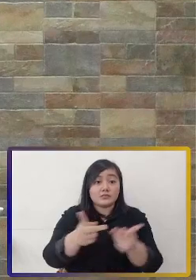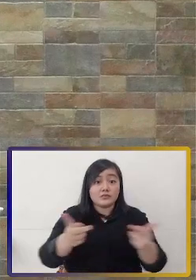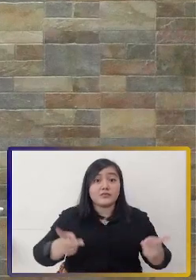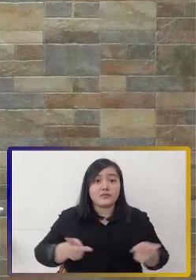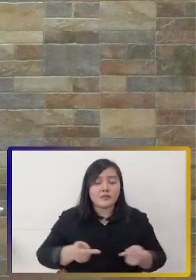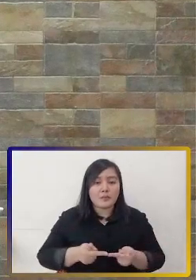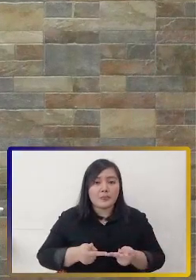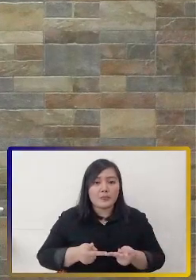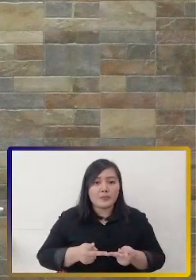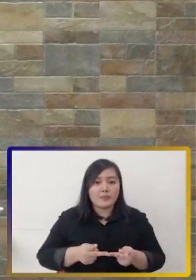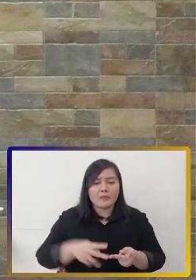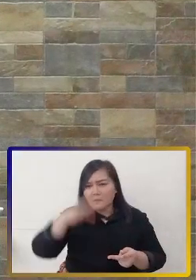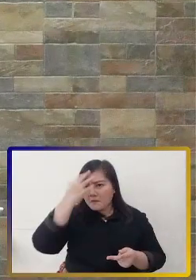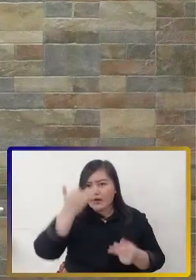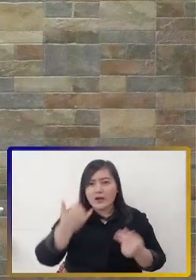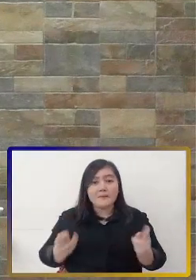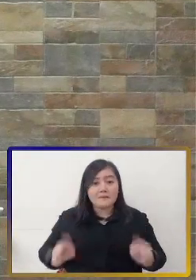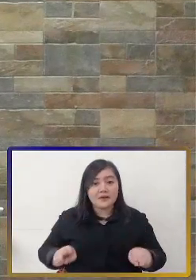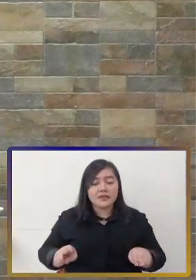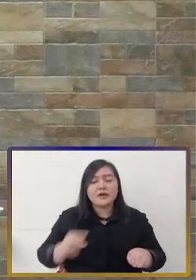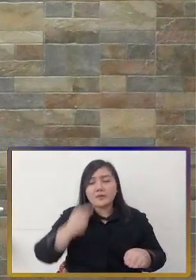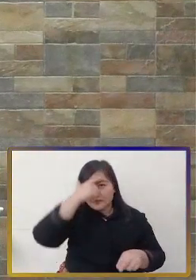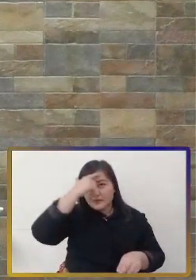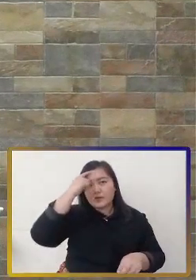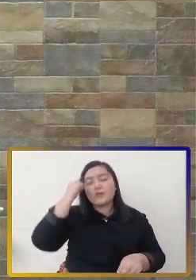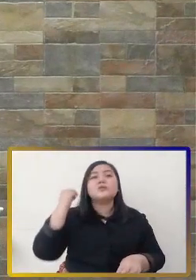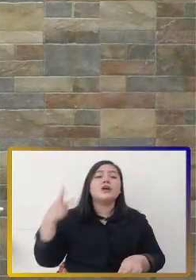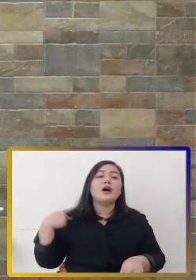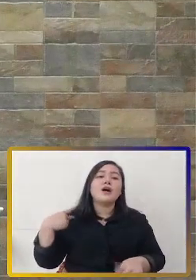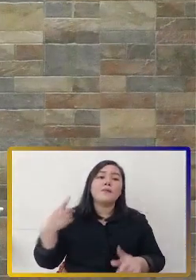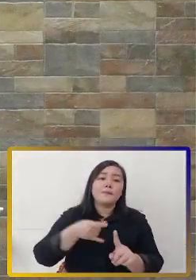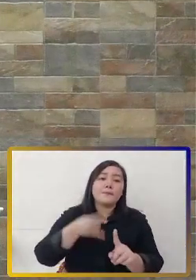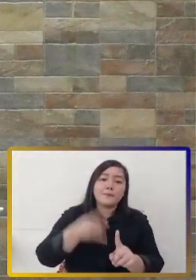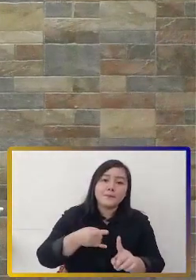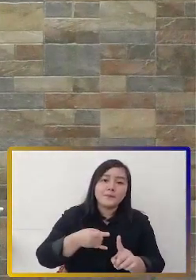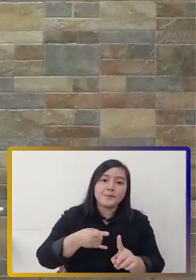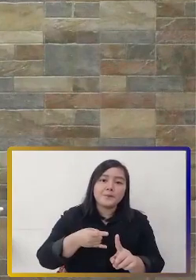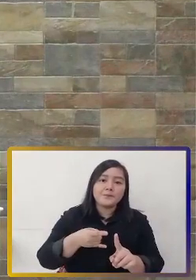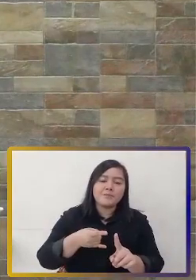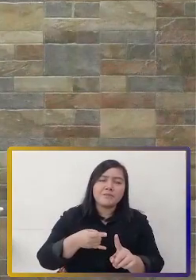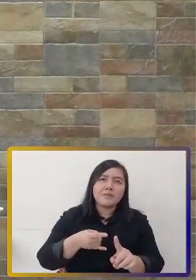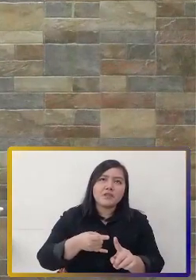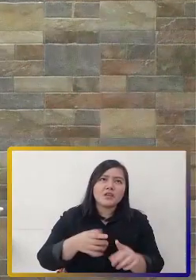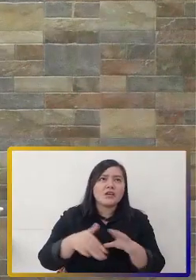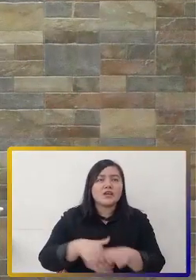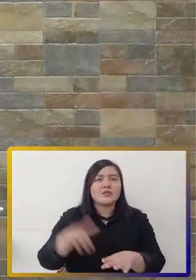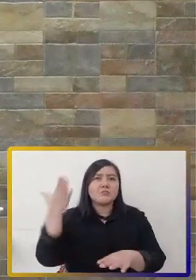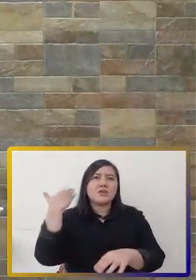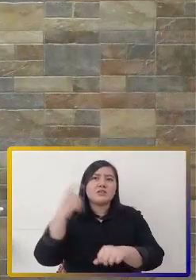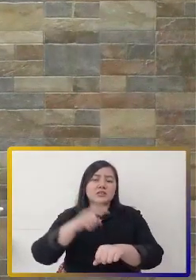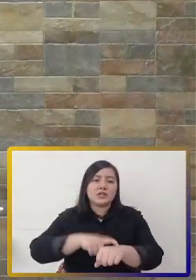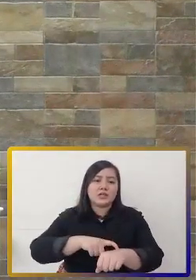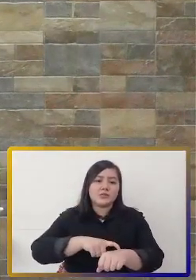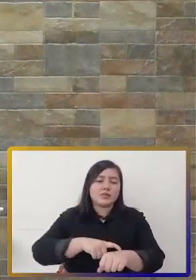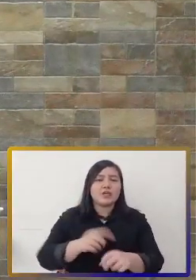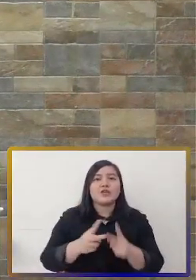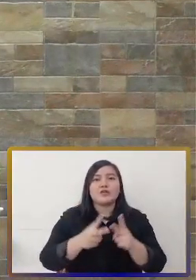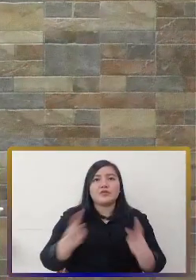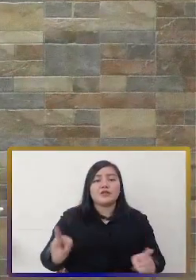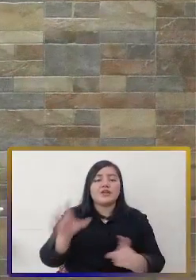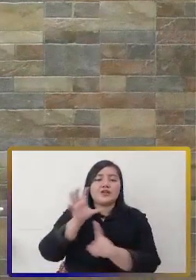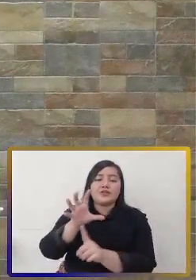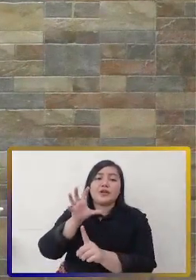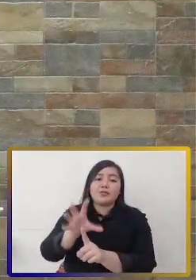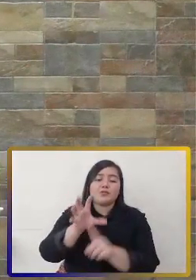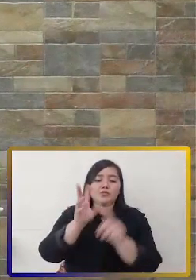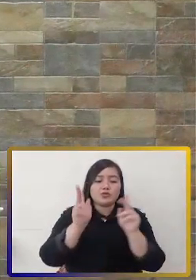of persecution. Na during this time, ang pinakasikat na personality as far as the persecution is